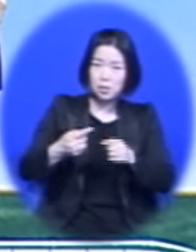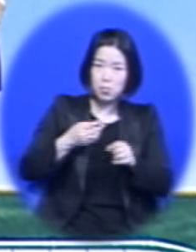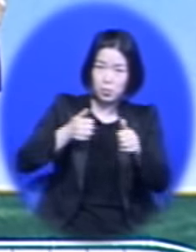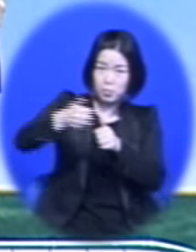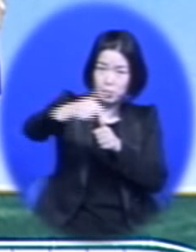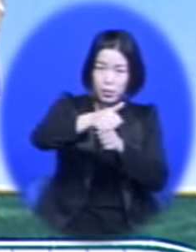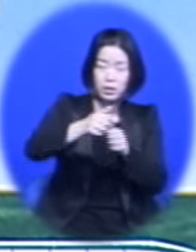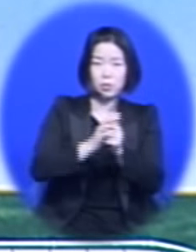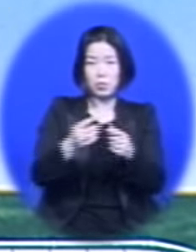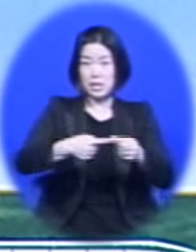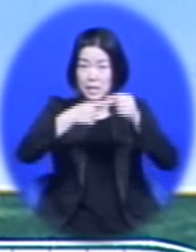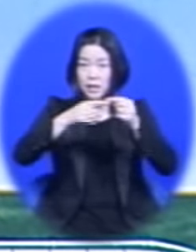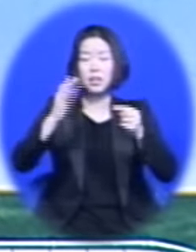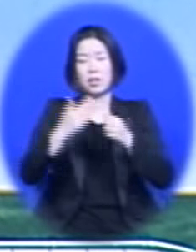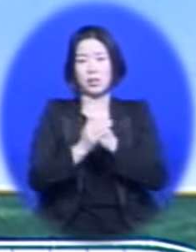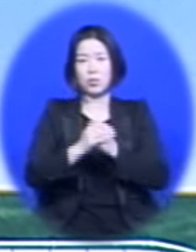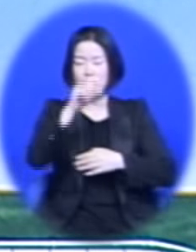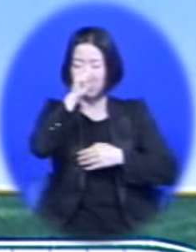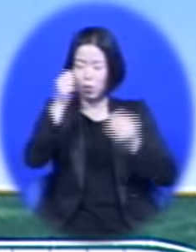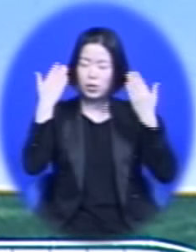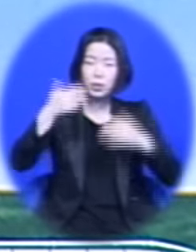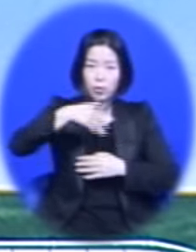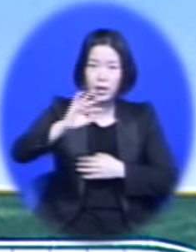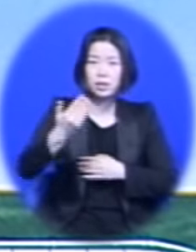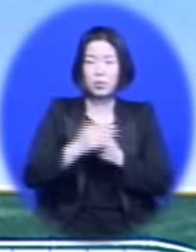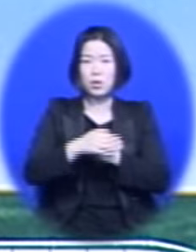됩니다. 좋은 학교 가야 됩니다.